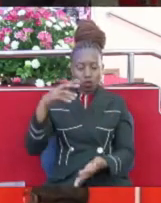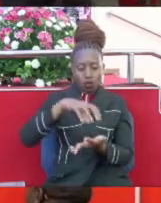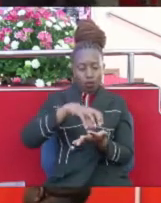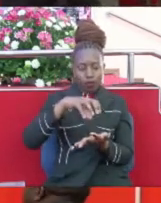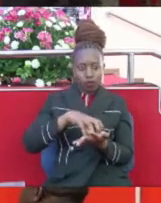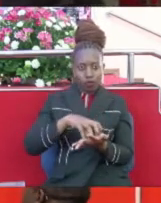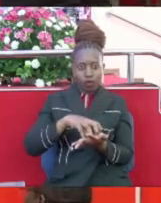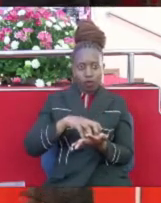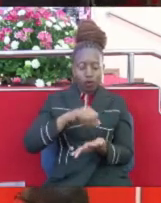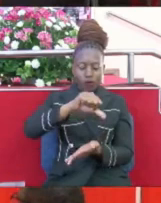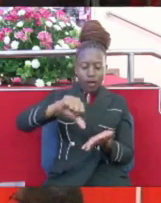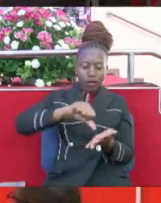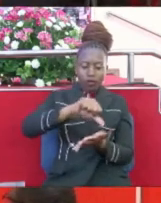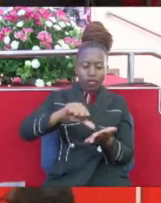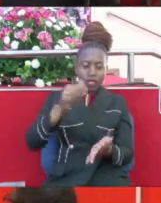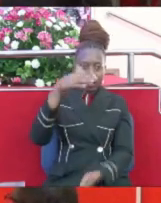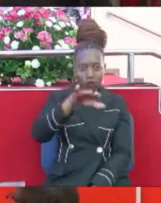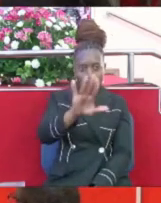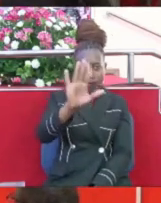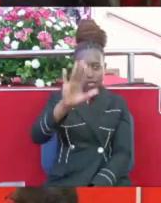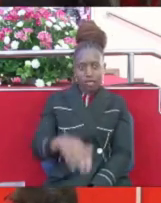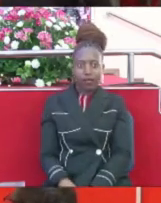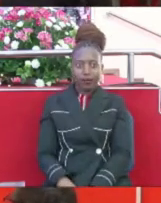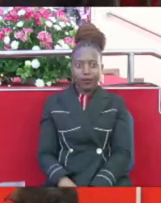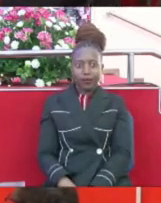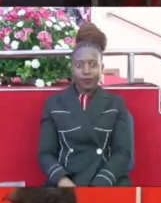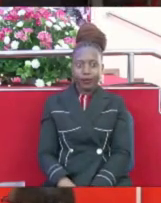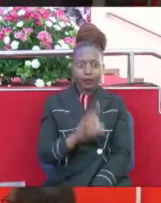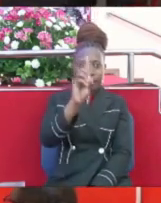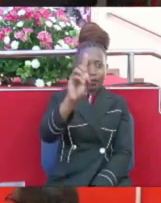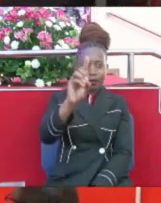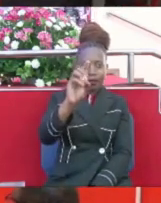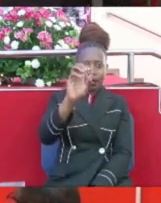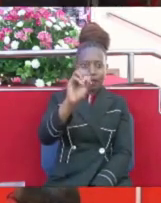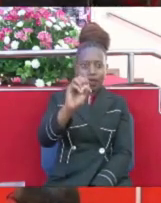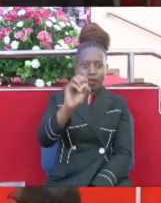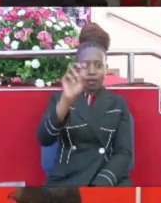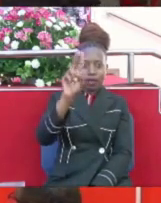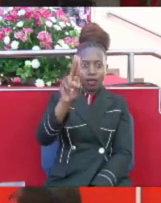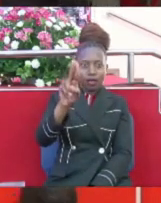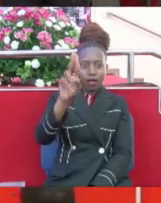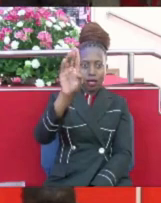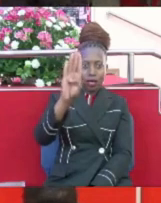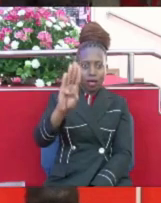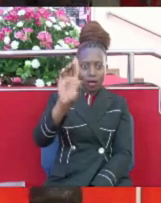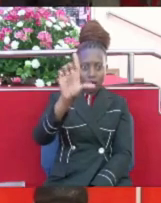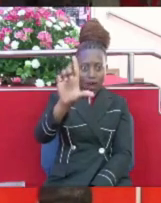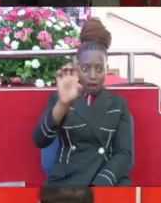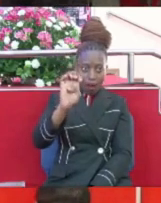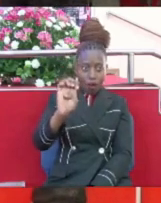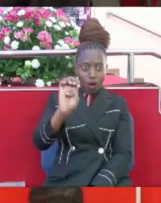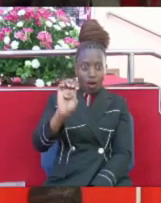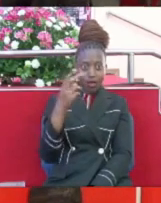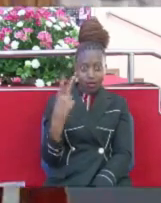anointing. Leo tutaangazia kwa kichwa cha ujumbe mgao mara mbili wa kupakwa mafuta. Double portion of your